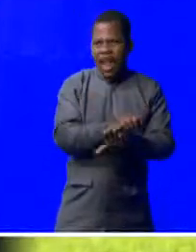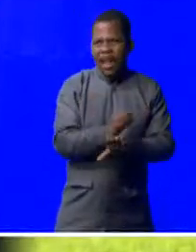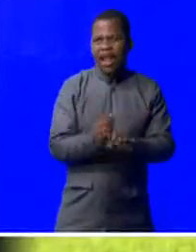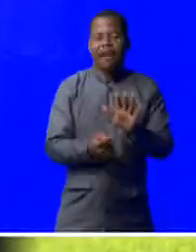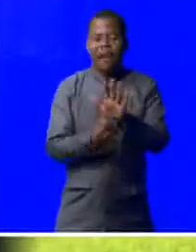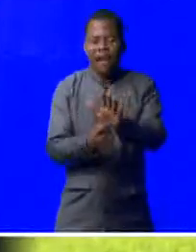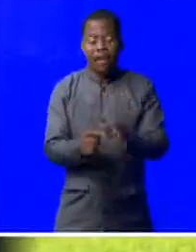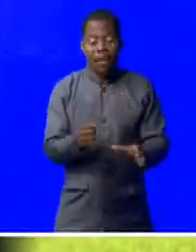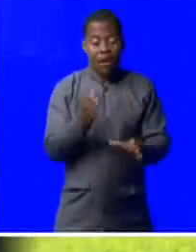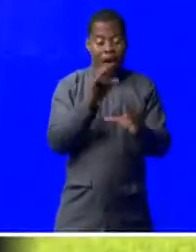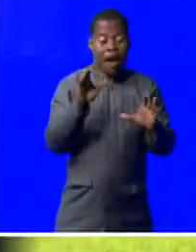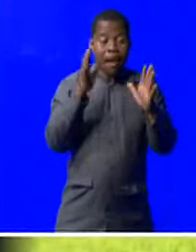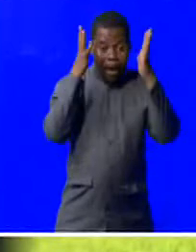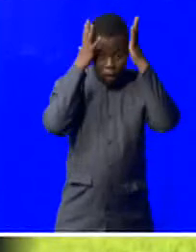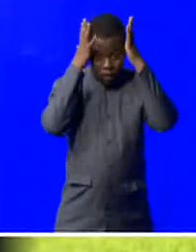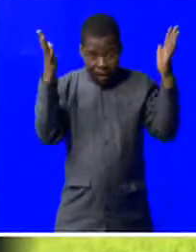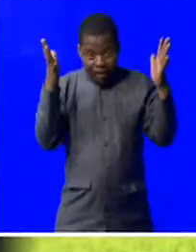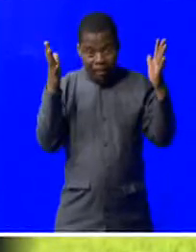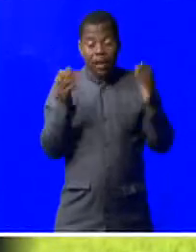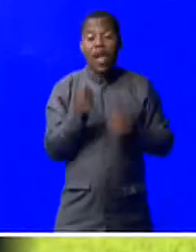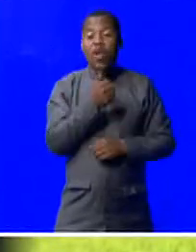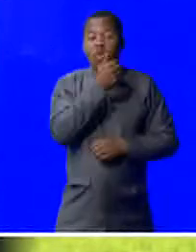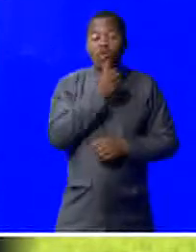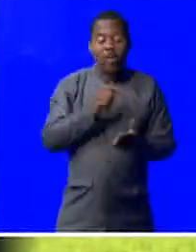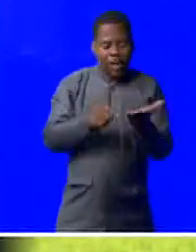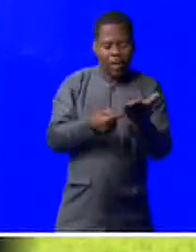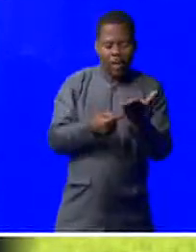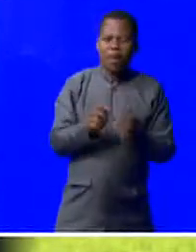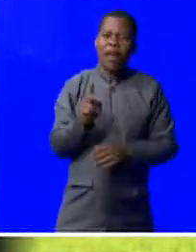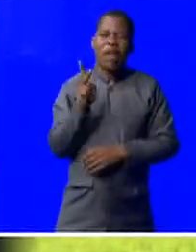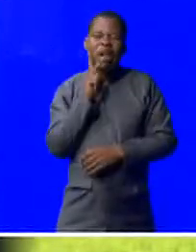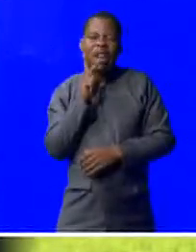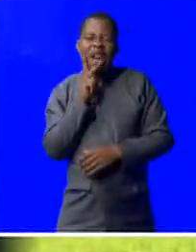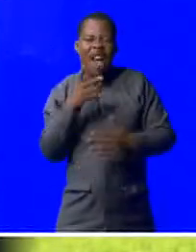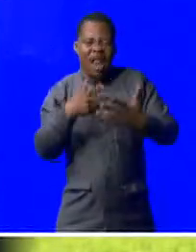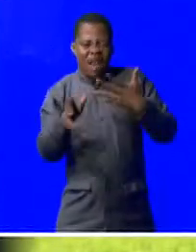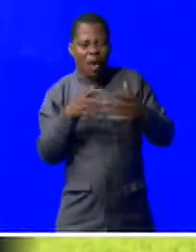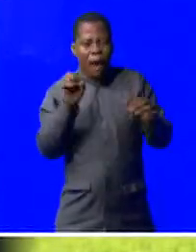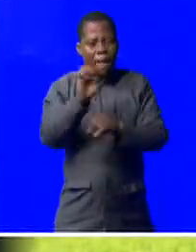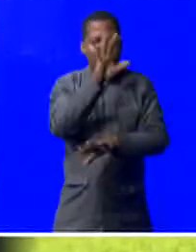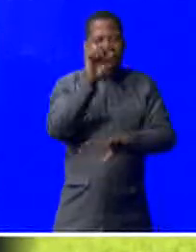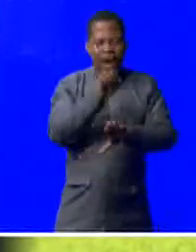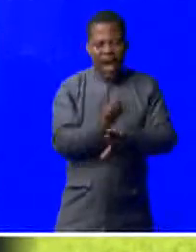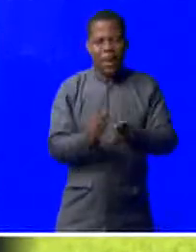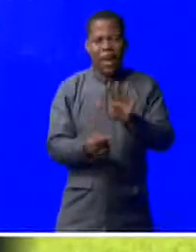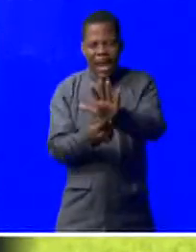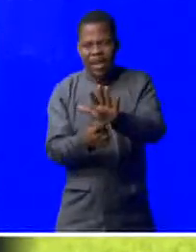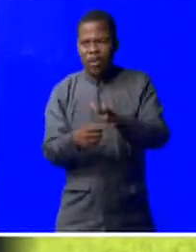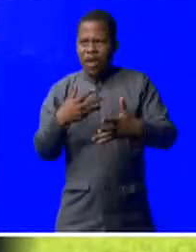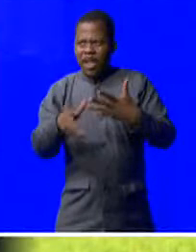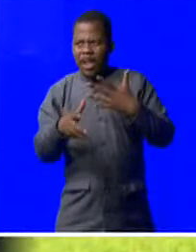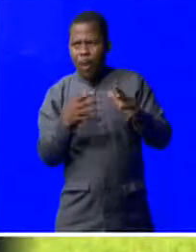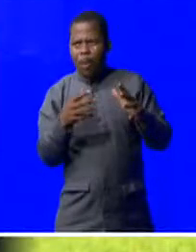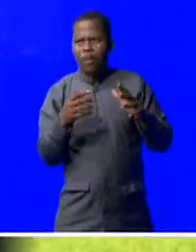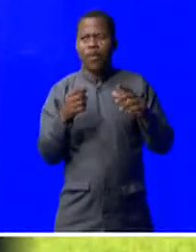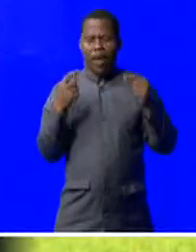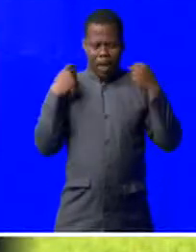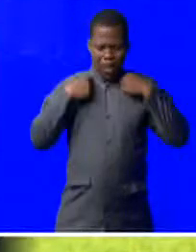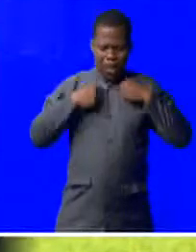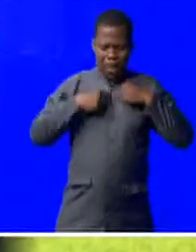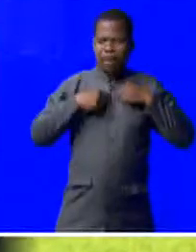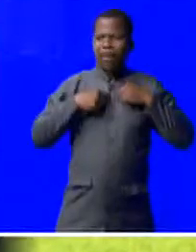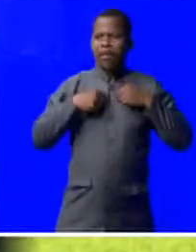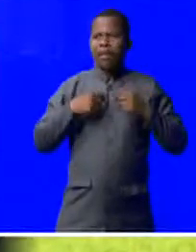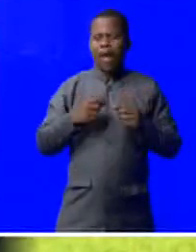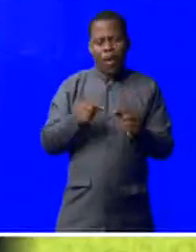nje siyakwazi ukadvertiser ake ngithi nje ukumake wente magcebesha akho uyakwazi lamagcebesha